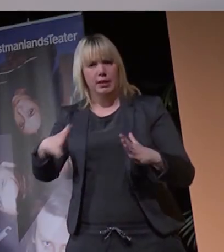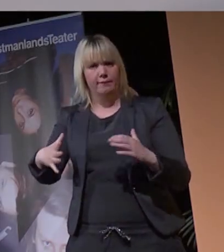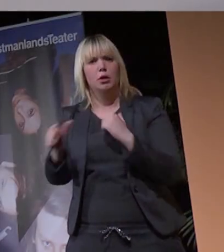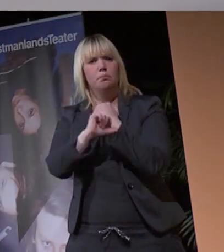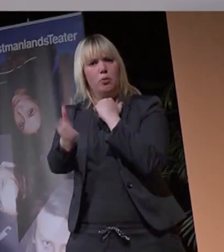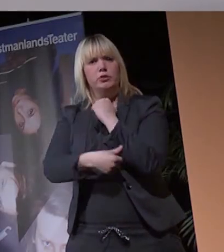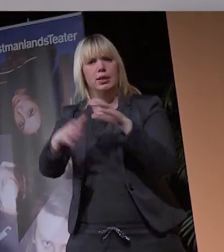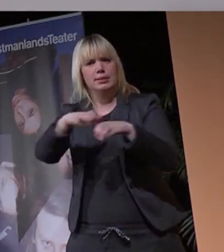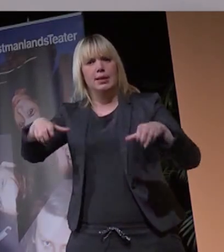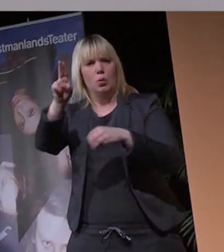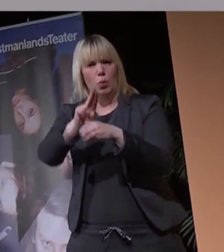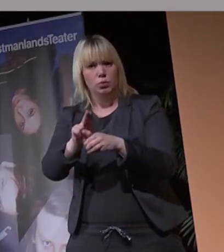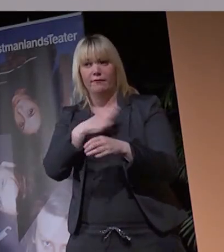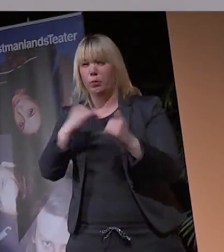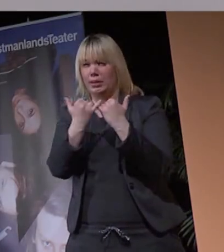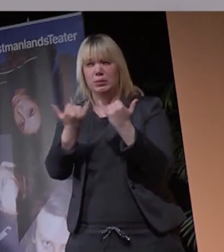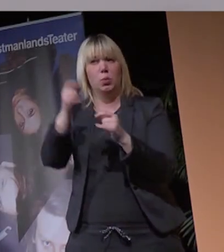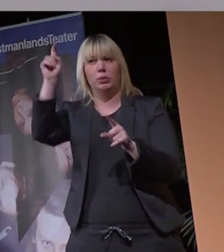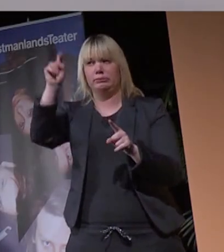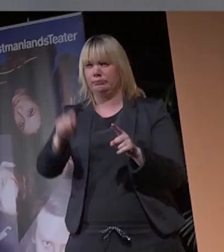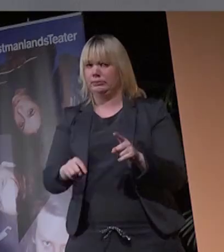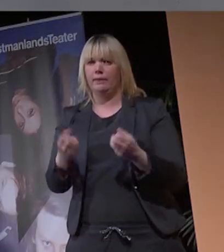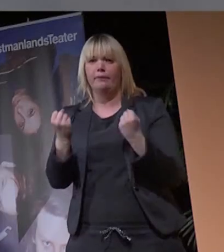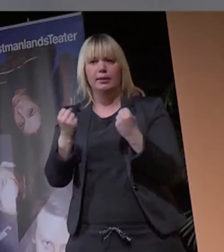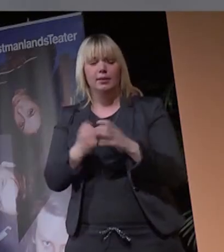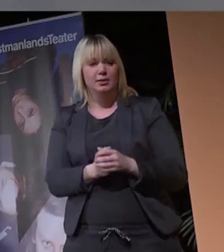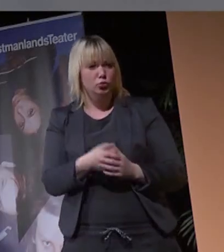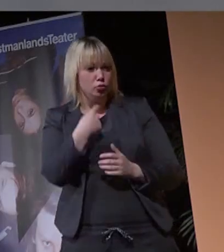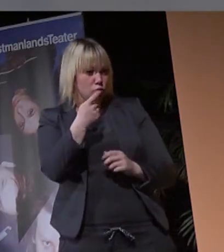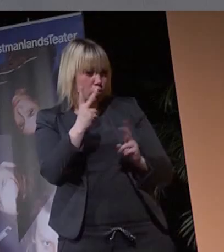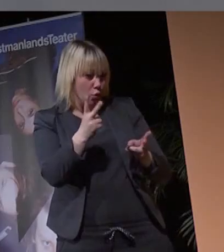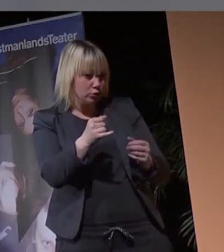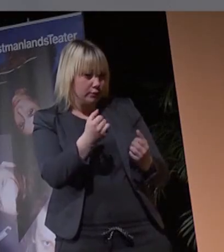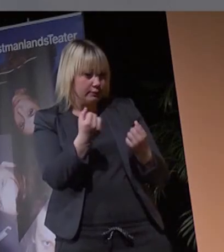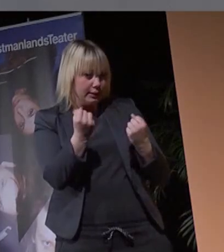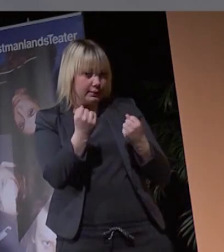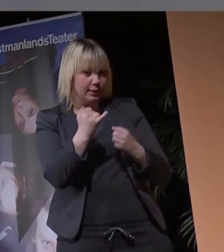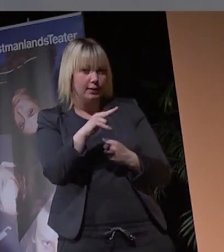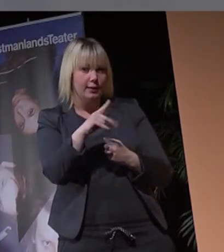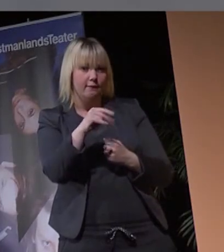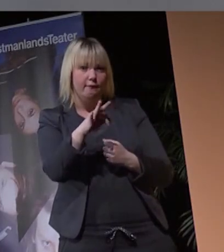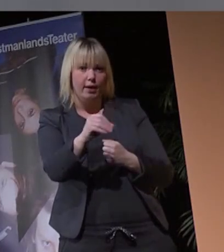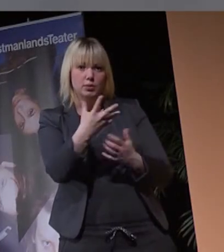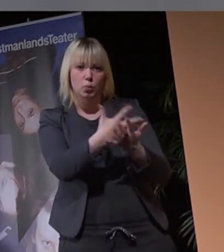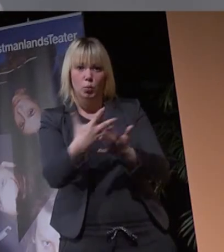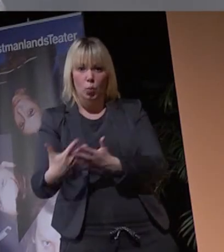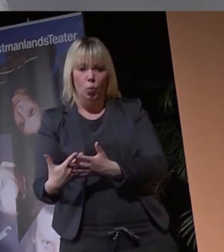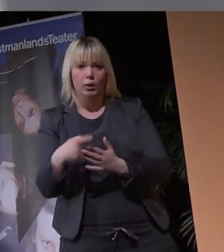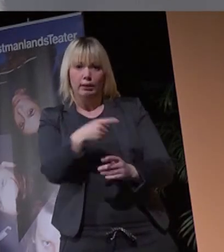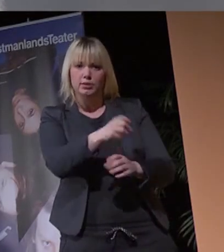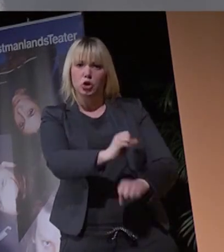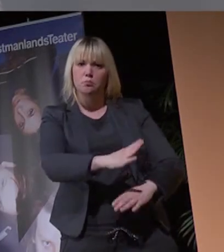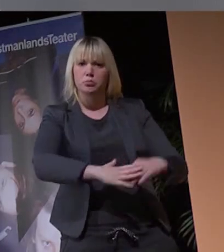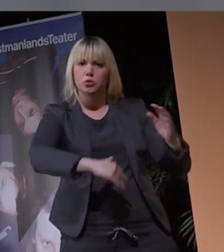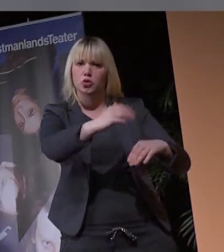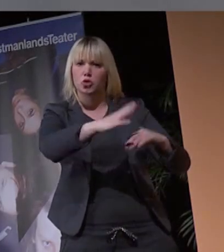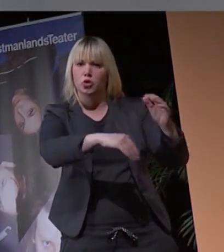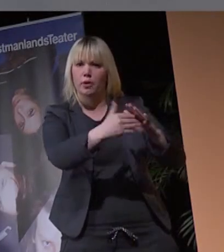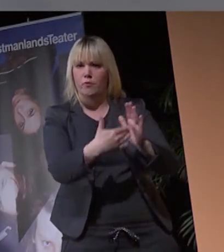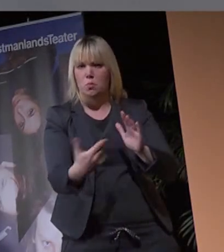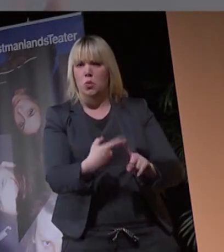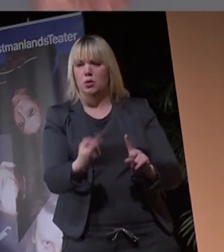Alltså, våra institutioner är ju otroligt viktiga. Du pratar ju ofta om vikten av infrastruktur, eller att ha strukturer att bygga ifrån. Ja, ja, och det är